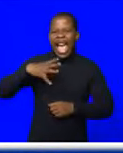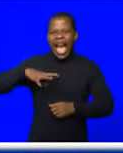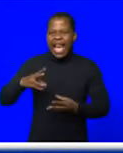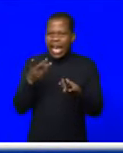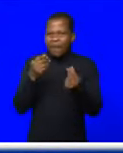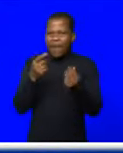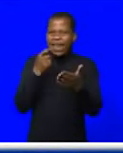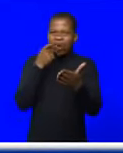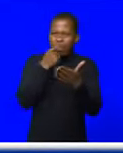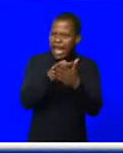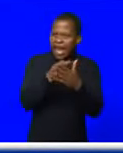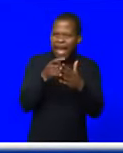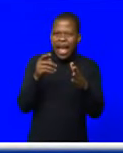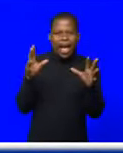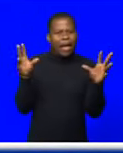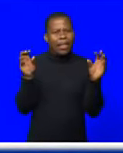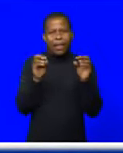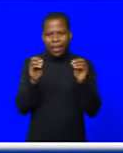langizaa kulitholela